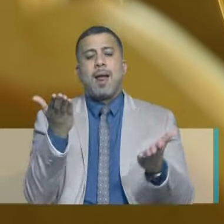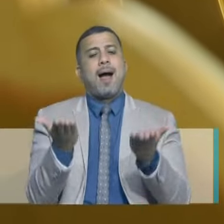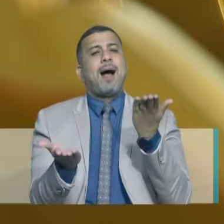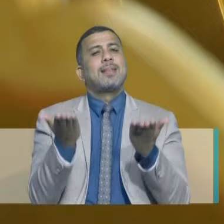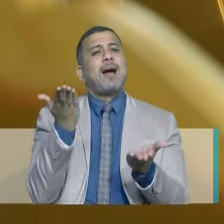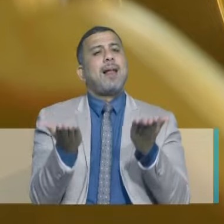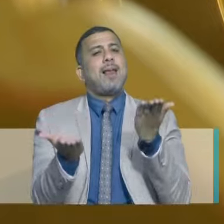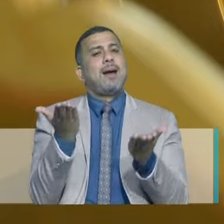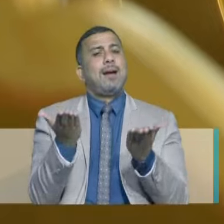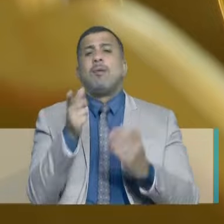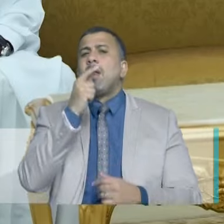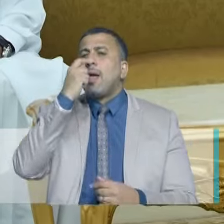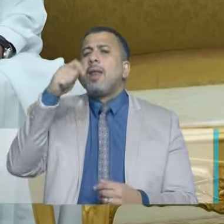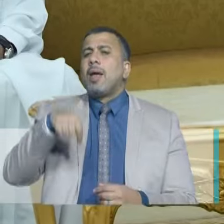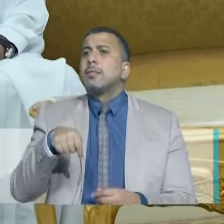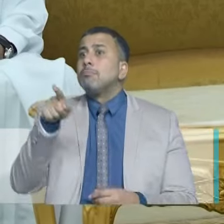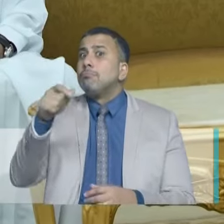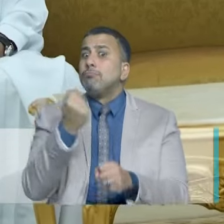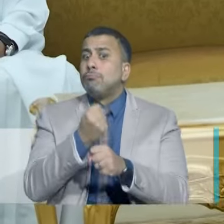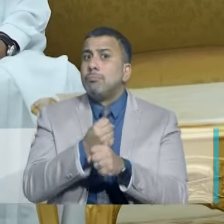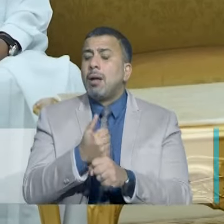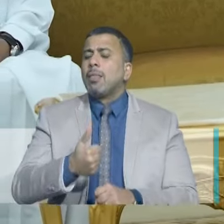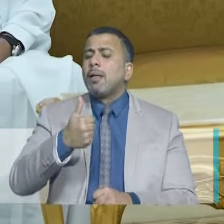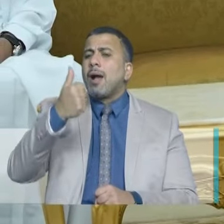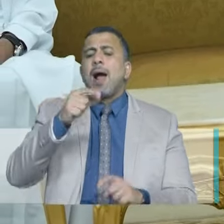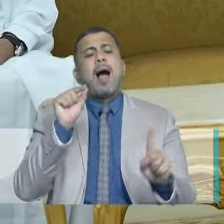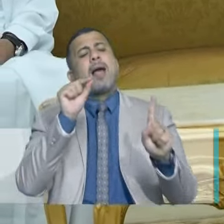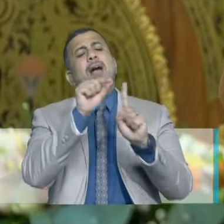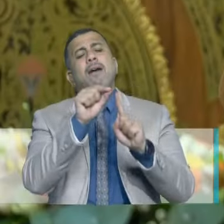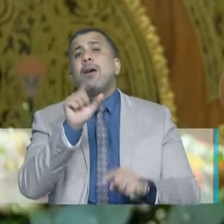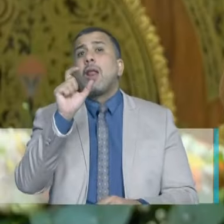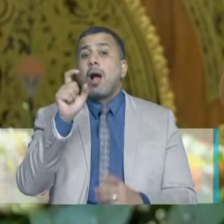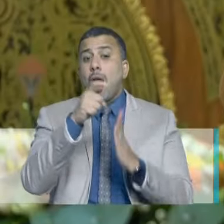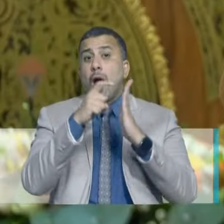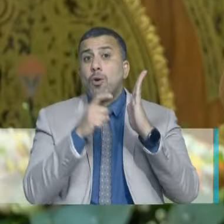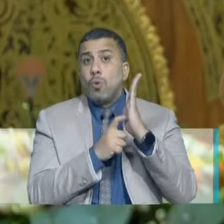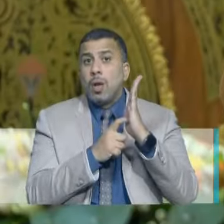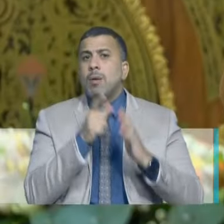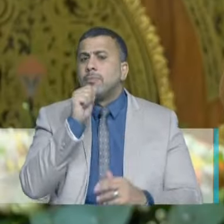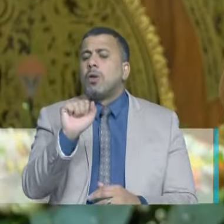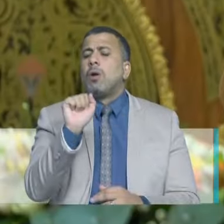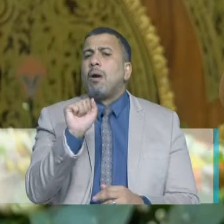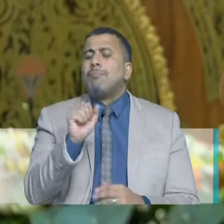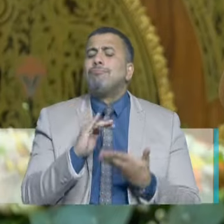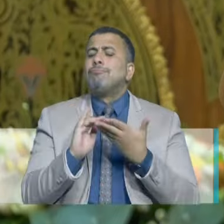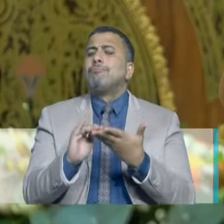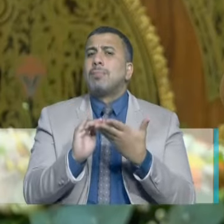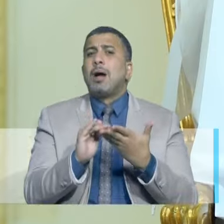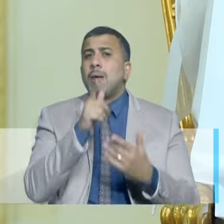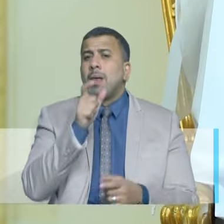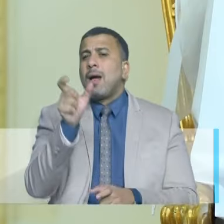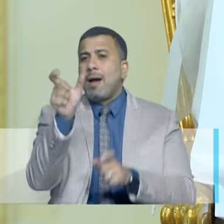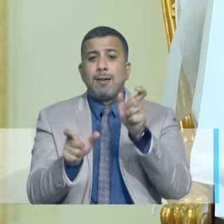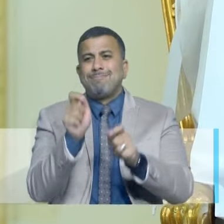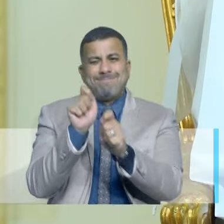والالتزام بالمهام المكله لهم وتحقيق اهداف القانون الساميه عبر تطبيق روحه وذلك لصلاح